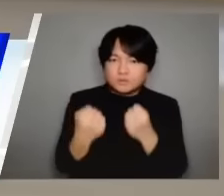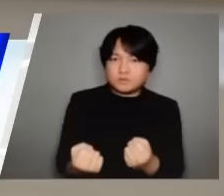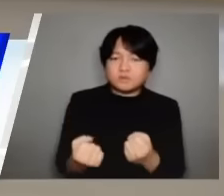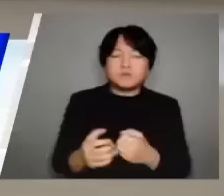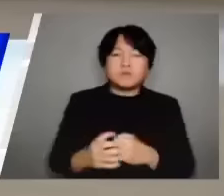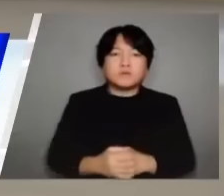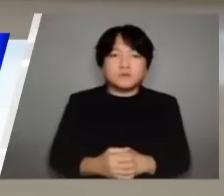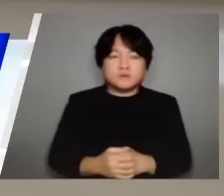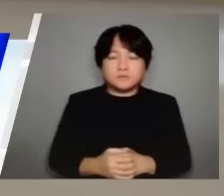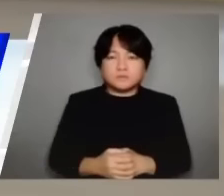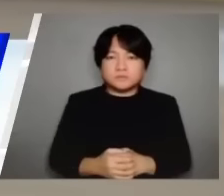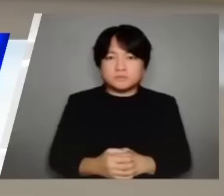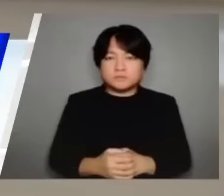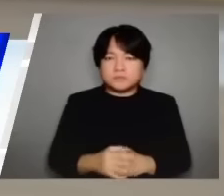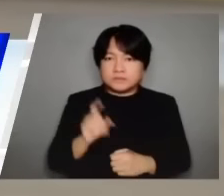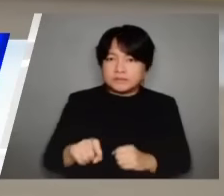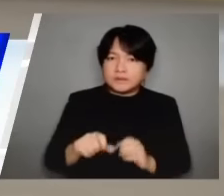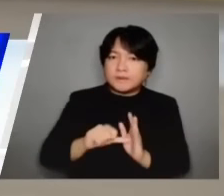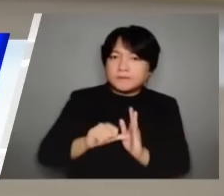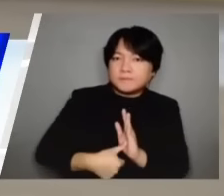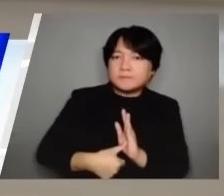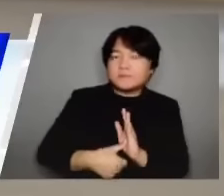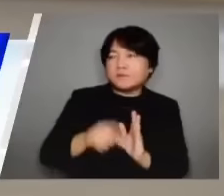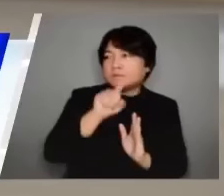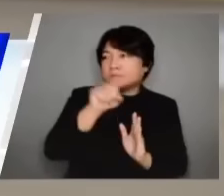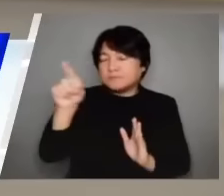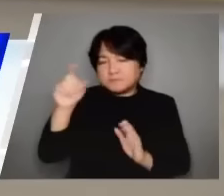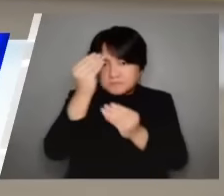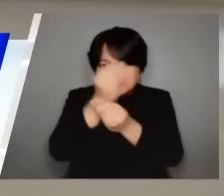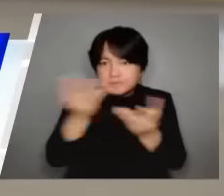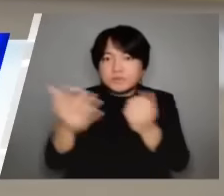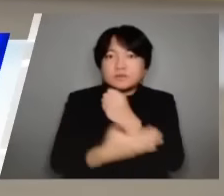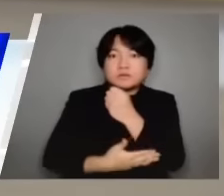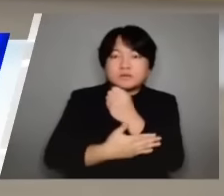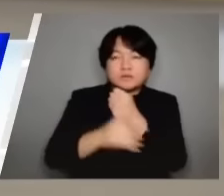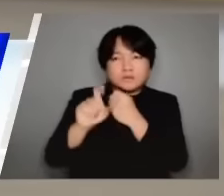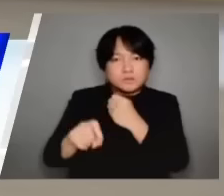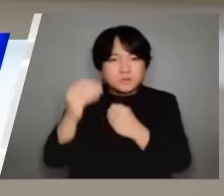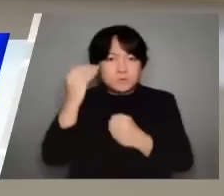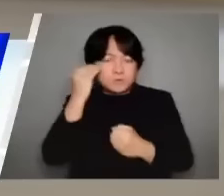very signal to other countries not to tr